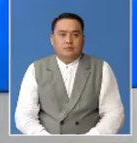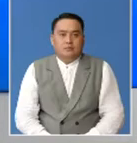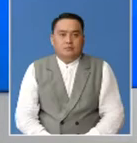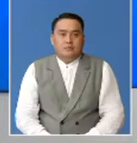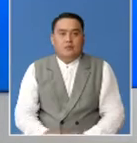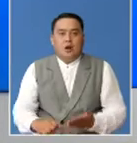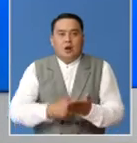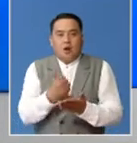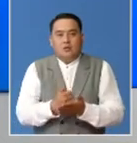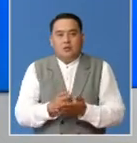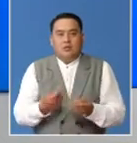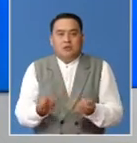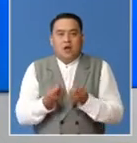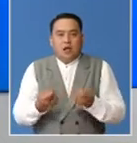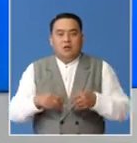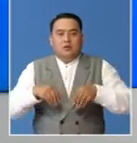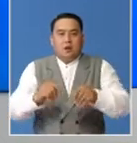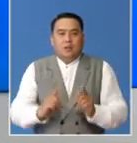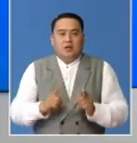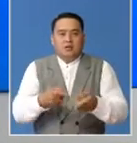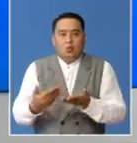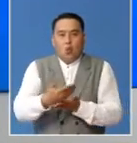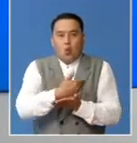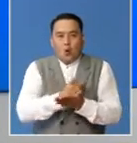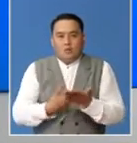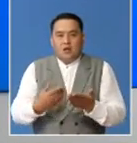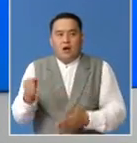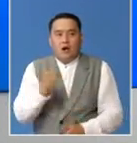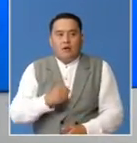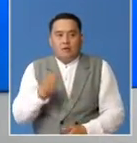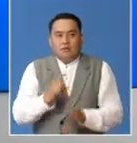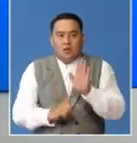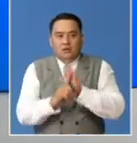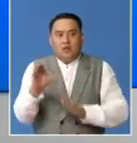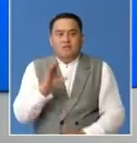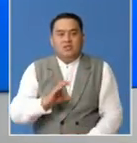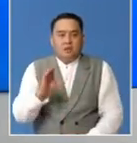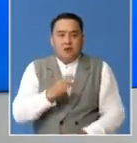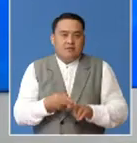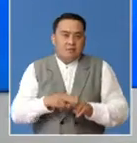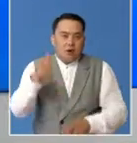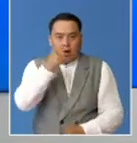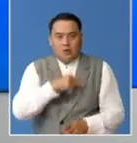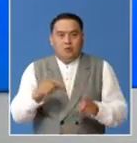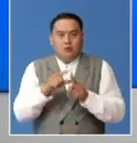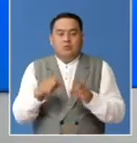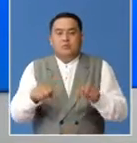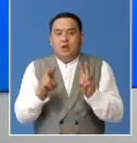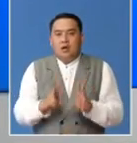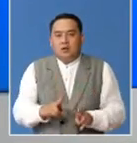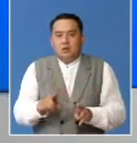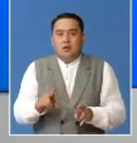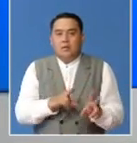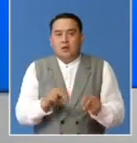Основные зерносеющие регионы страны приступят к уборке зерновых в конце августа – начале сентября. В этом году, по словам экспертов, несмотря